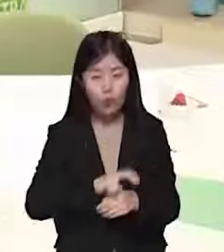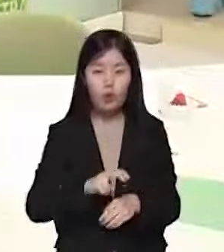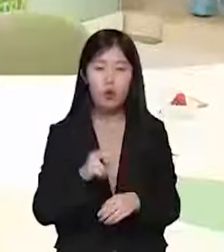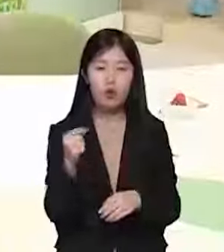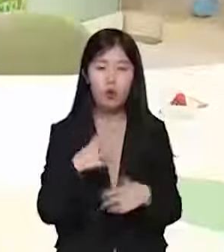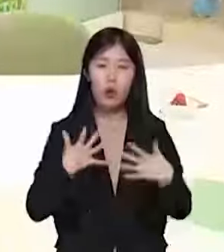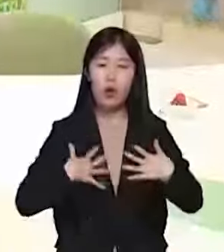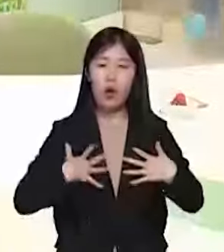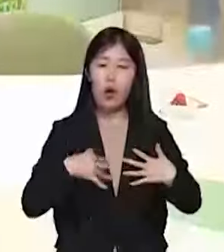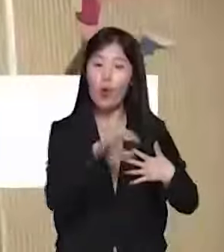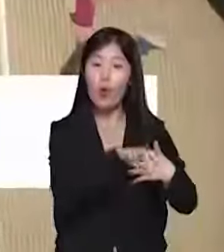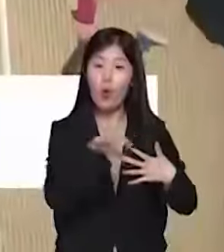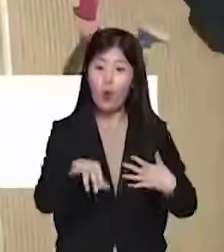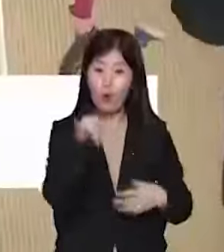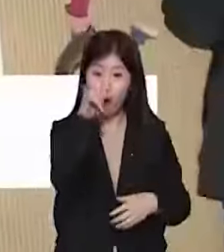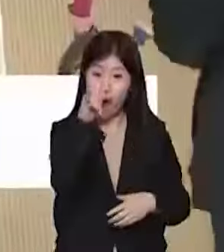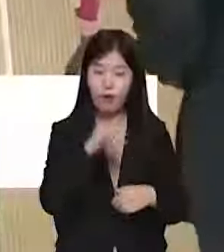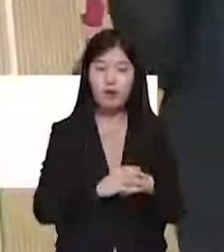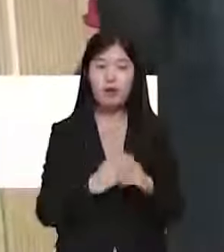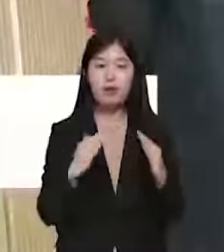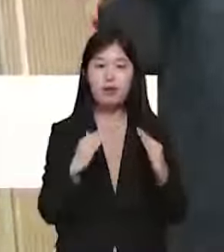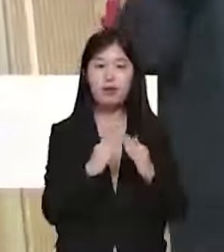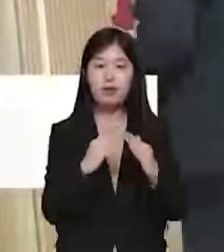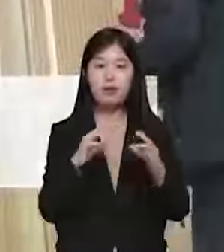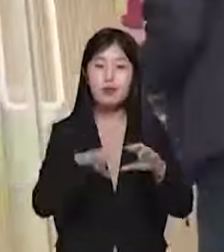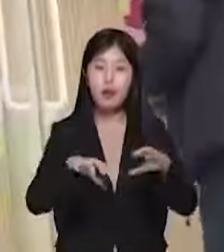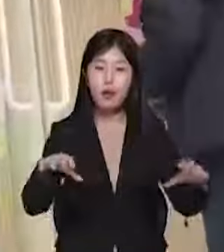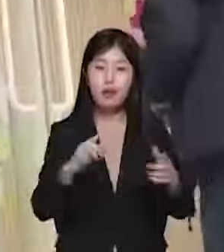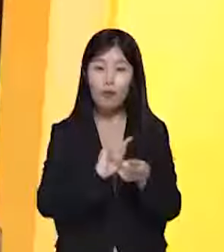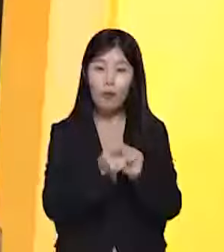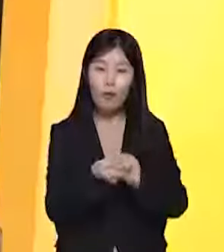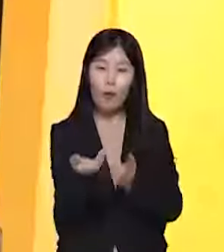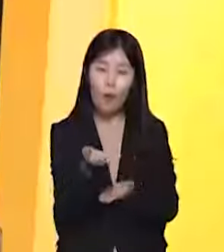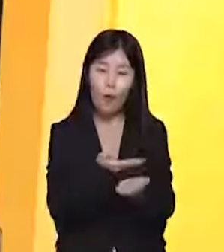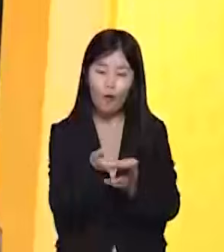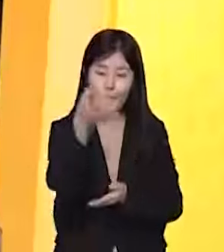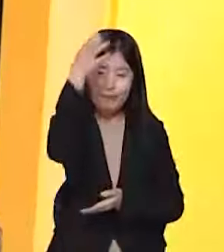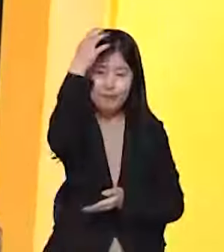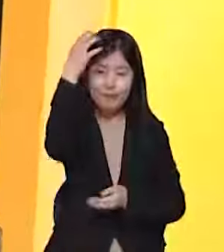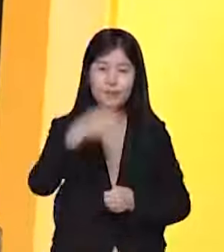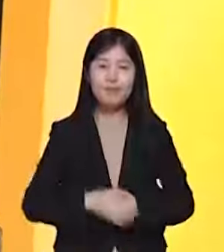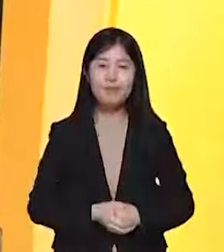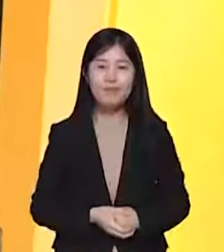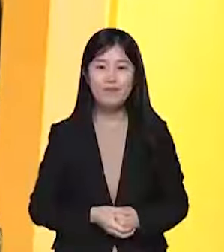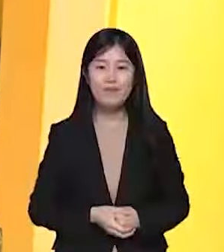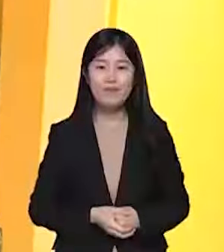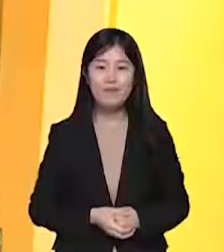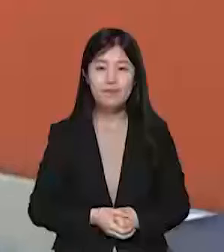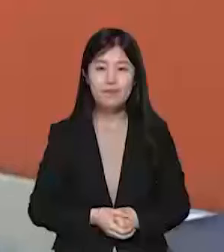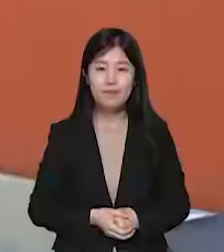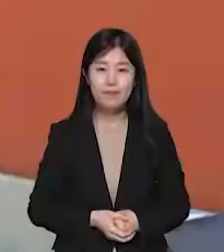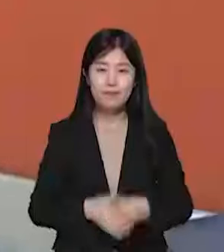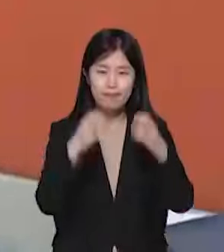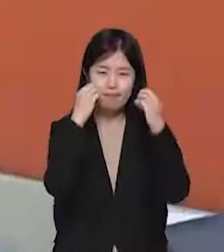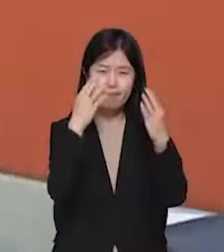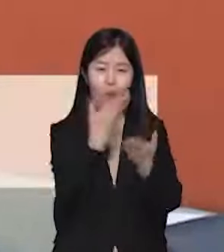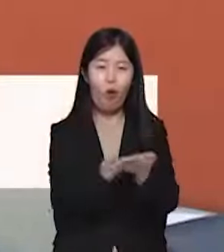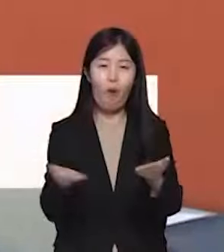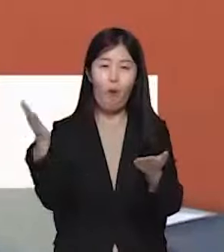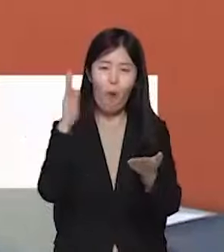간단한 오락시설 등도 갖춰 입주민 간의 교류도 활발해질 것으로 기대됩니다. 이렇게 새롭게 리모델링